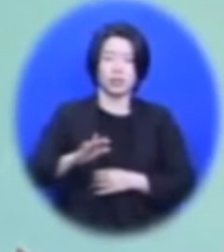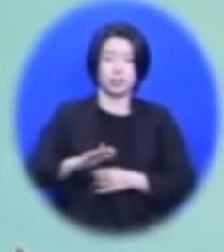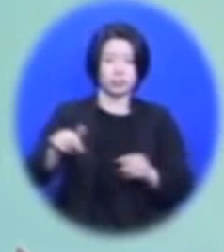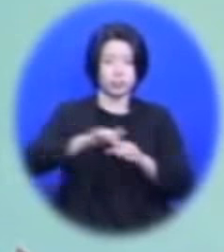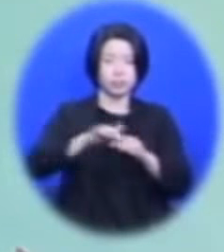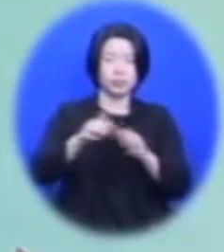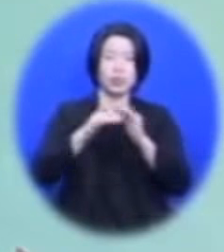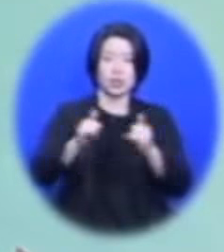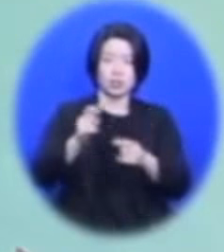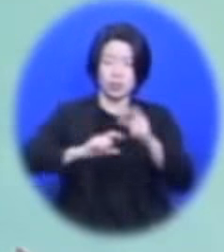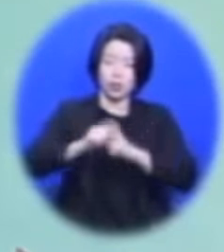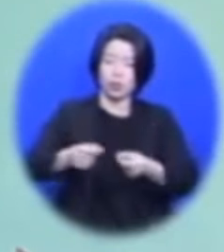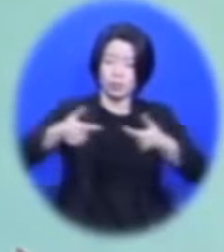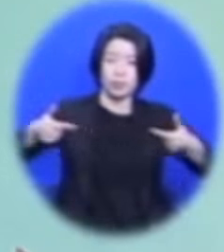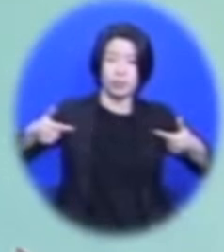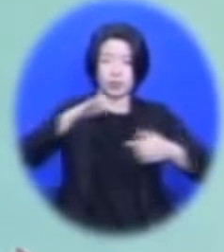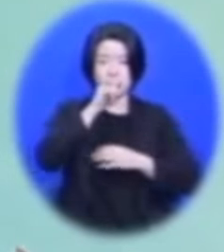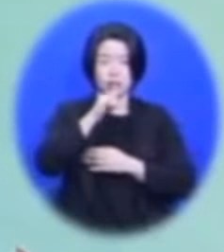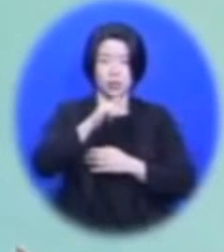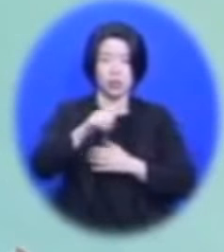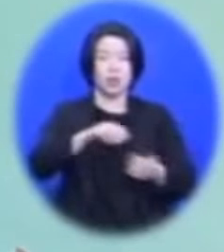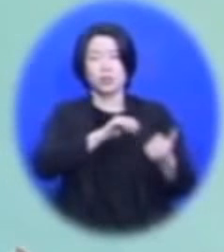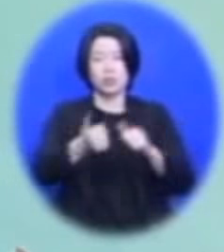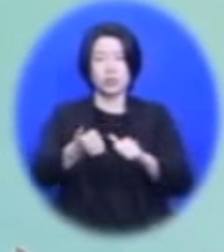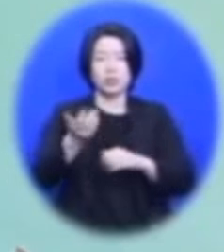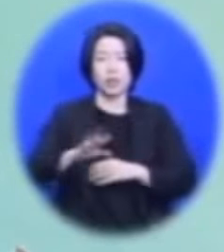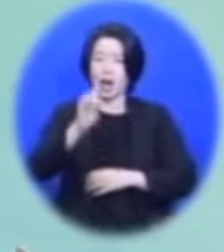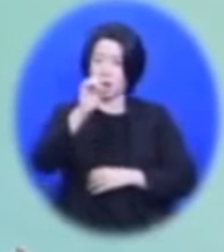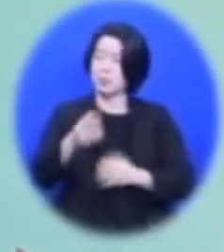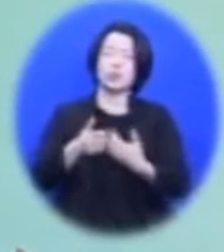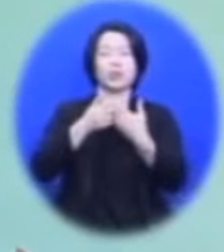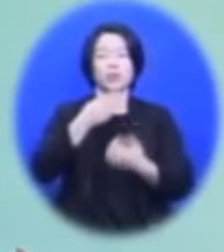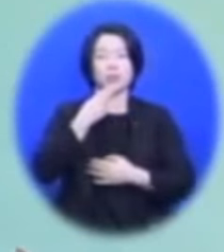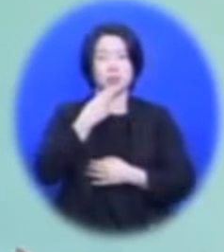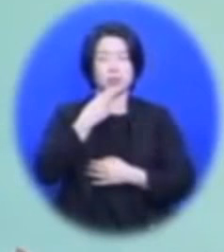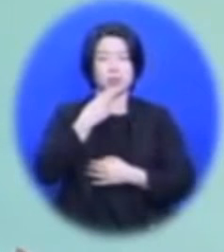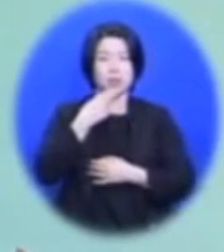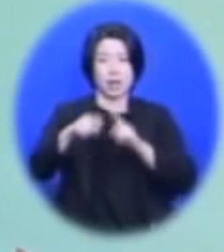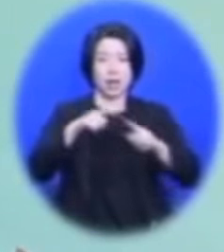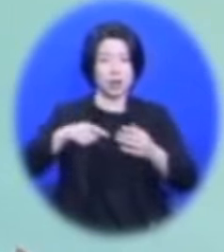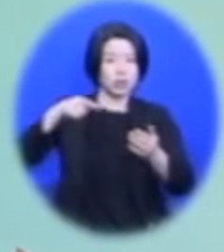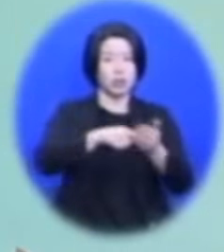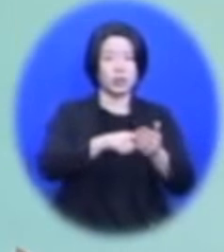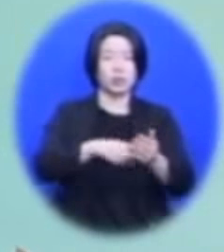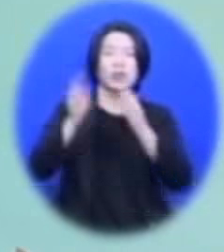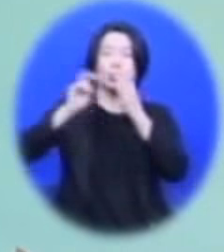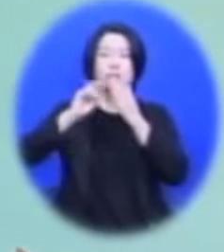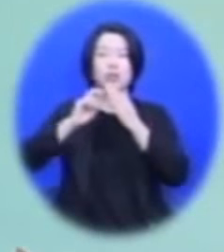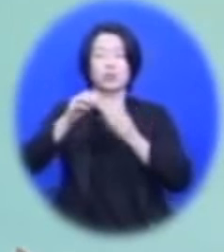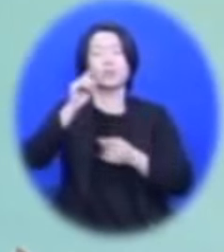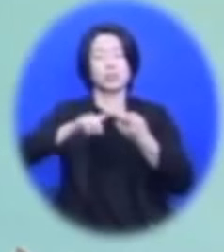늘어나는 거예요. 죽이는데 한 번도 대항을 안 합니다. 그냥 칼로 치면 찬송하고 기도하면 그냥 죽어가요.